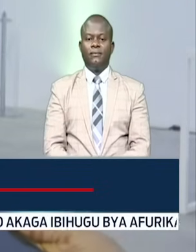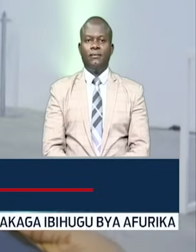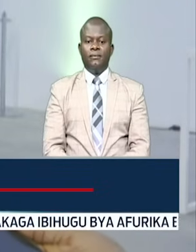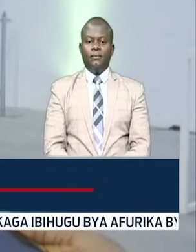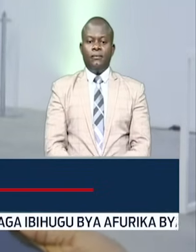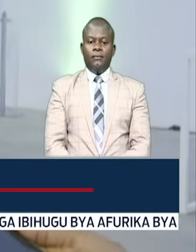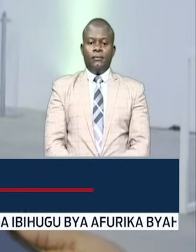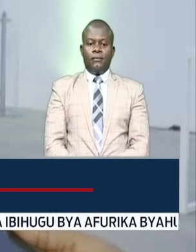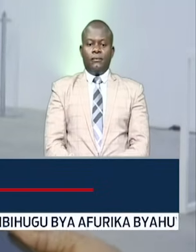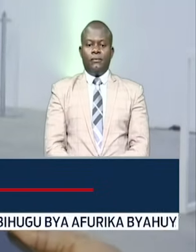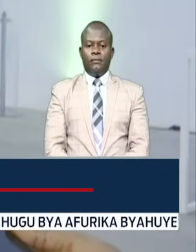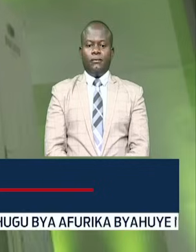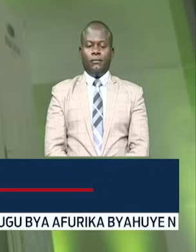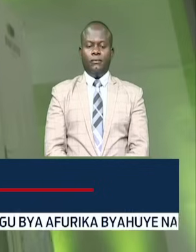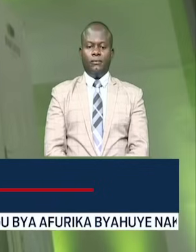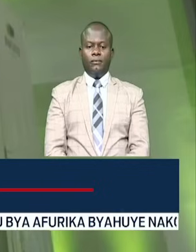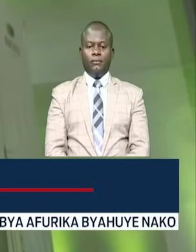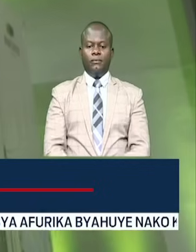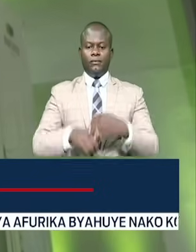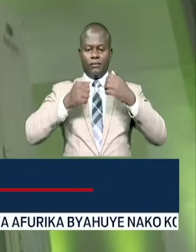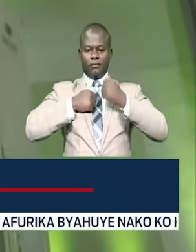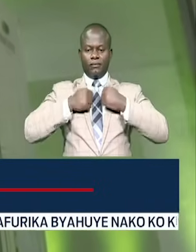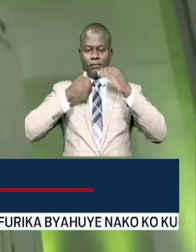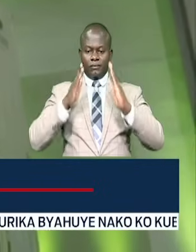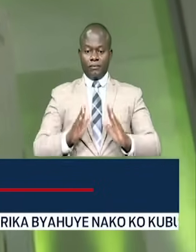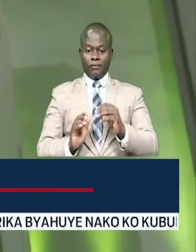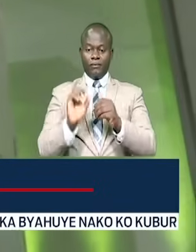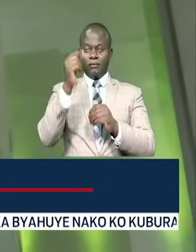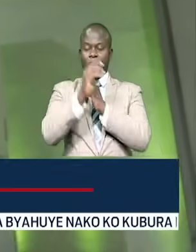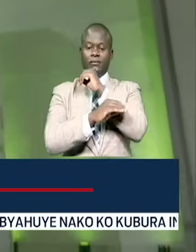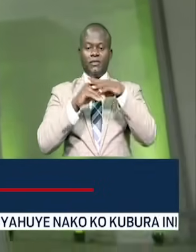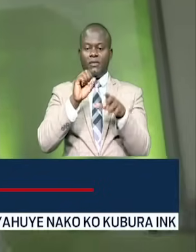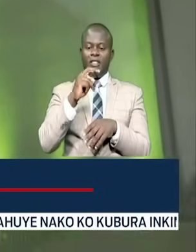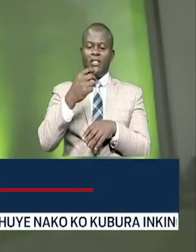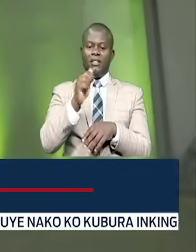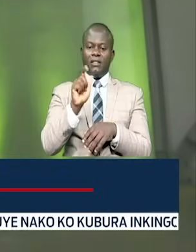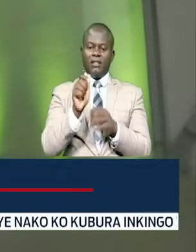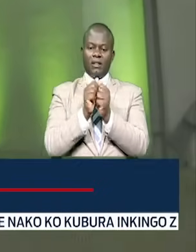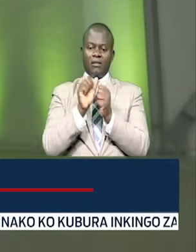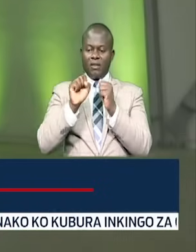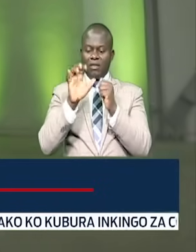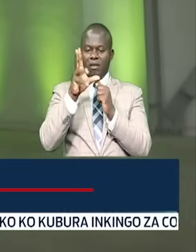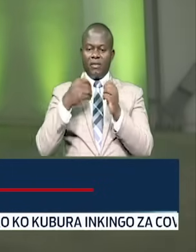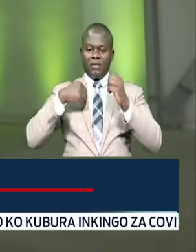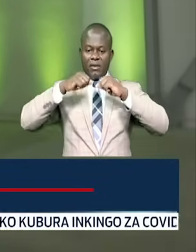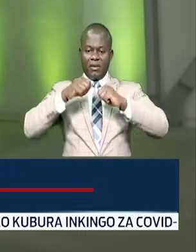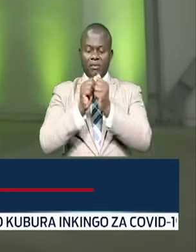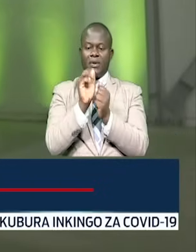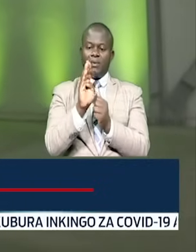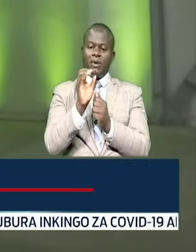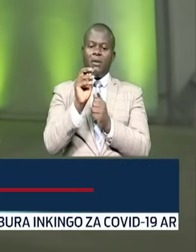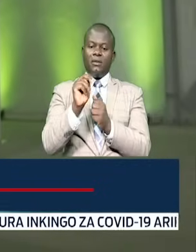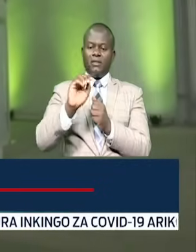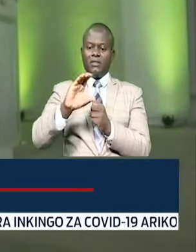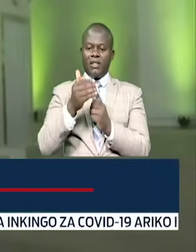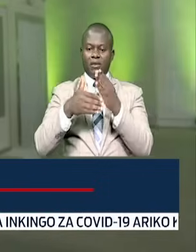mRNA vaccine for Africa. U Rwanda rubimbura ibihugu birimo Senegal na Afrika y'Epfo nabyo bifitanye amasezerano na BioNTech yo kubaka